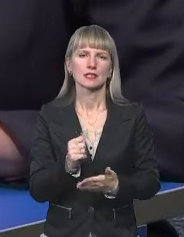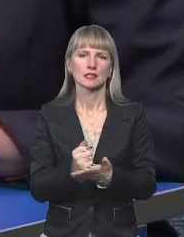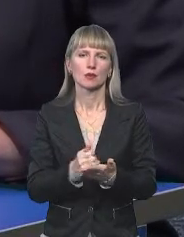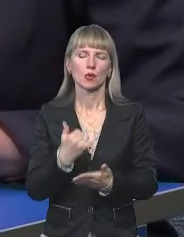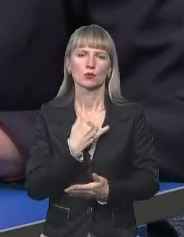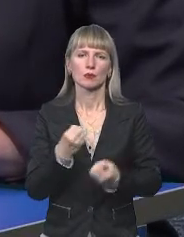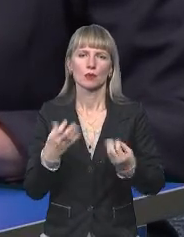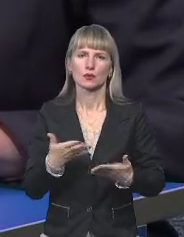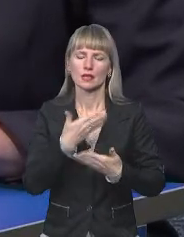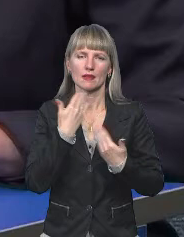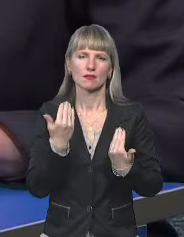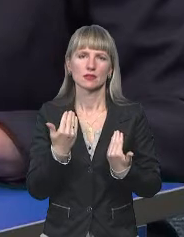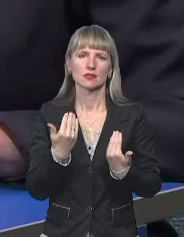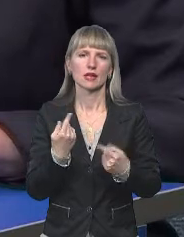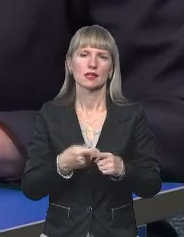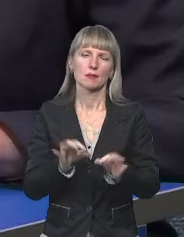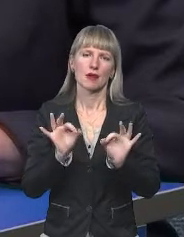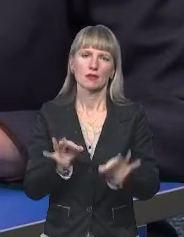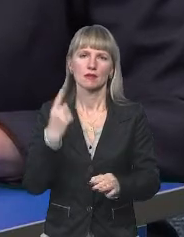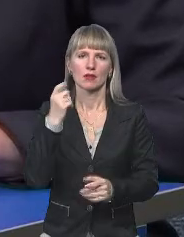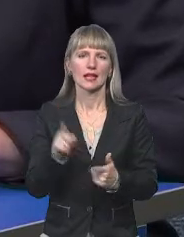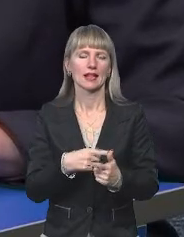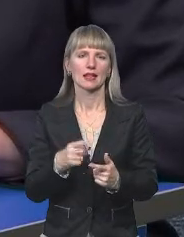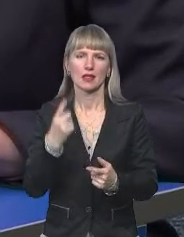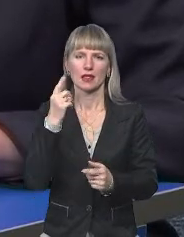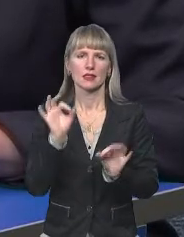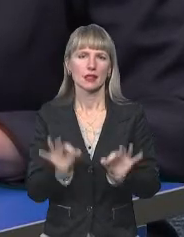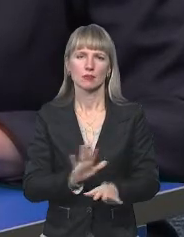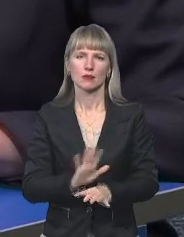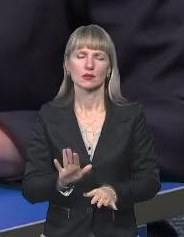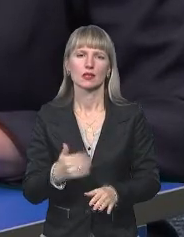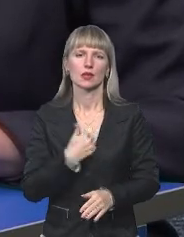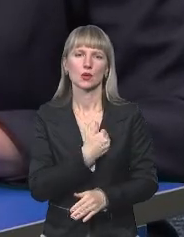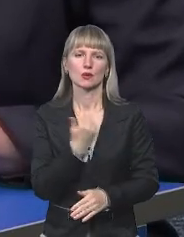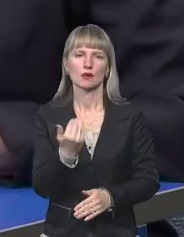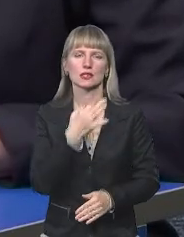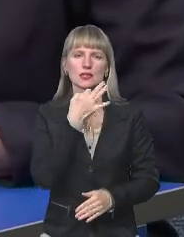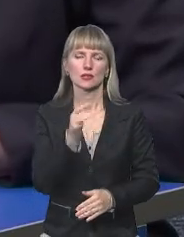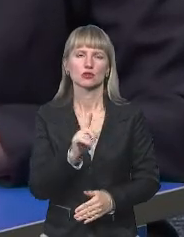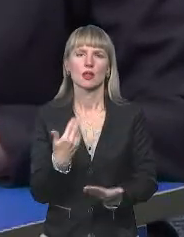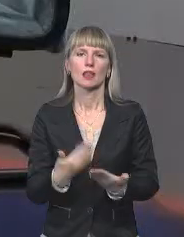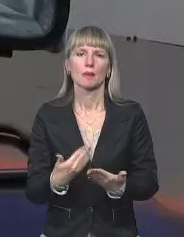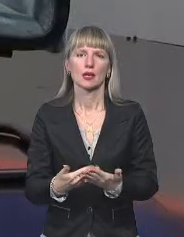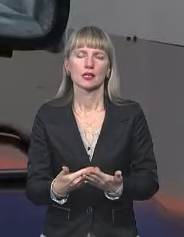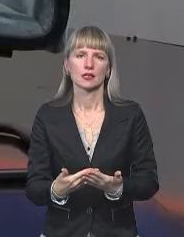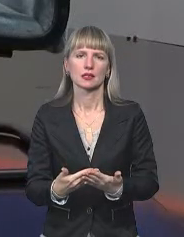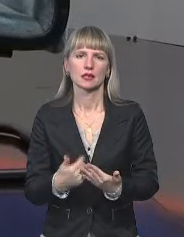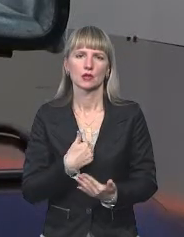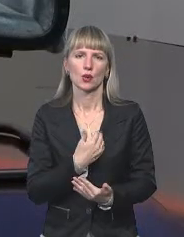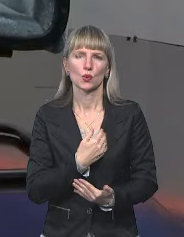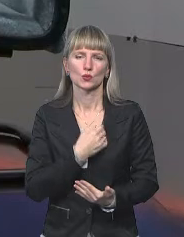нас просто не вистачить, чи це правдива інформація, чи це неправдива. Однак, я вам хочу сказати, що, от, наприклад, ну, я